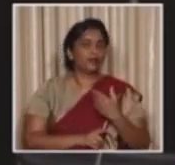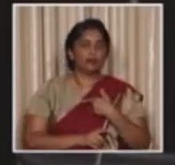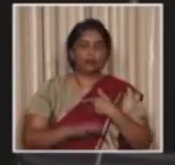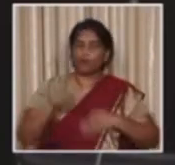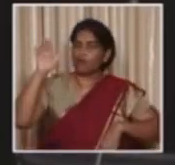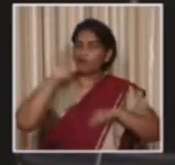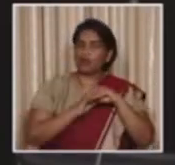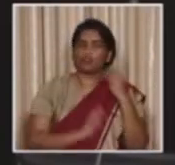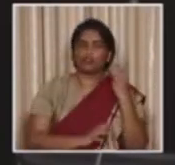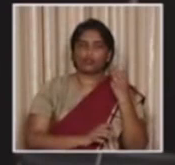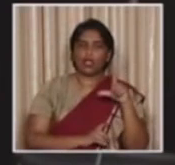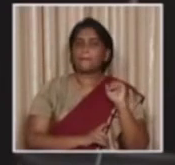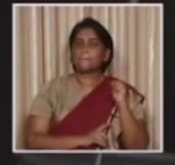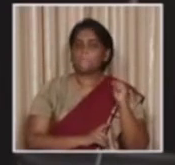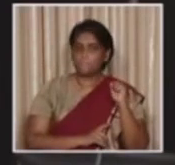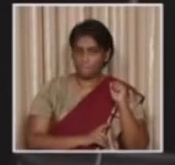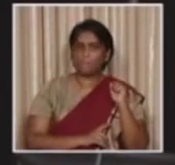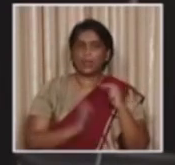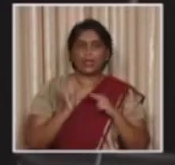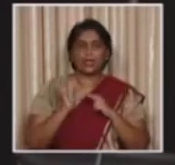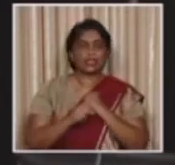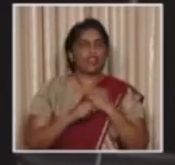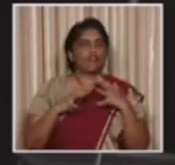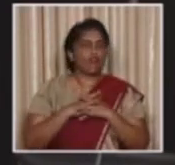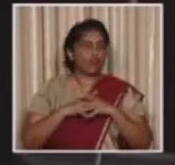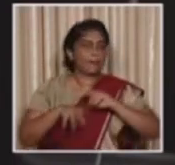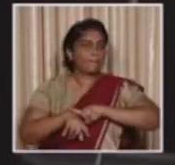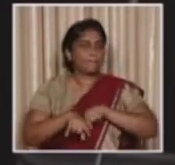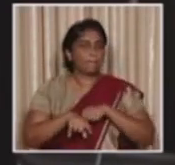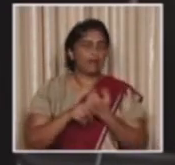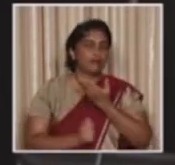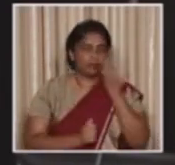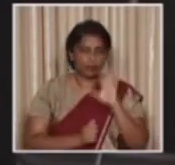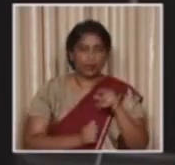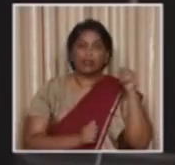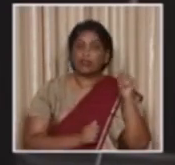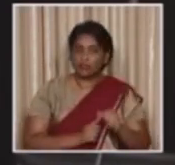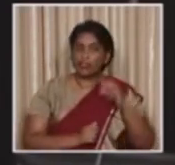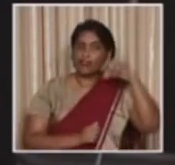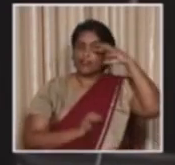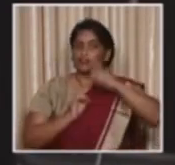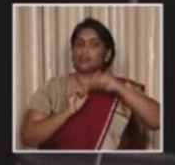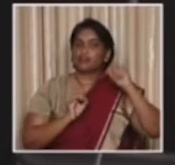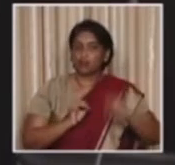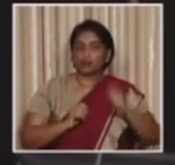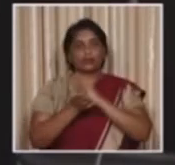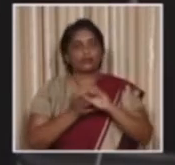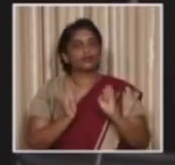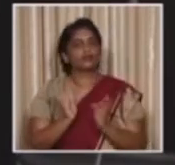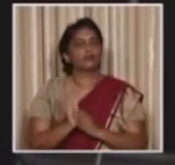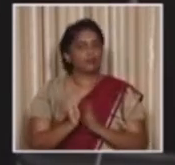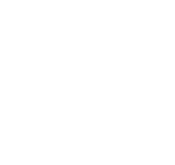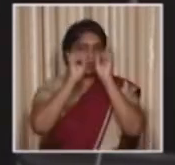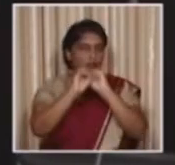උපරිම වශයෙන් 3750ක ගිගවොට් පැය ප්‍රමාණයකට පමණයි යන්න පුළුවන් වෙන්නේ කියන එක තමයි දැනට විදුලි බල මණ්ඩලයත් මහජන උපකිතා කොමිසමත්